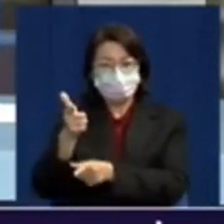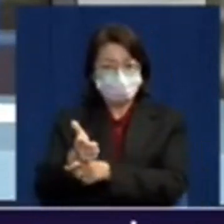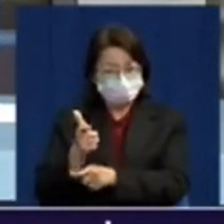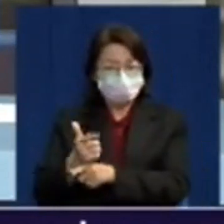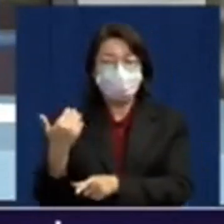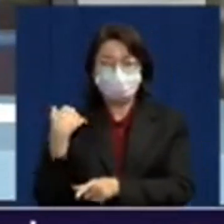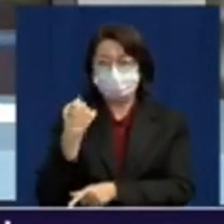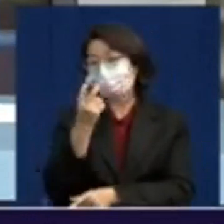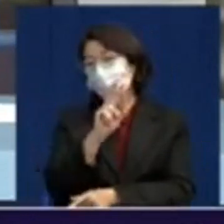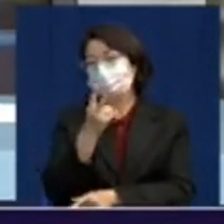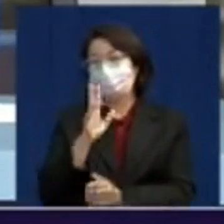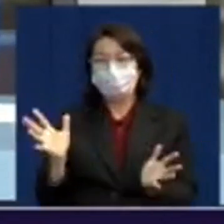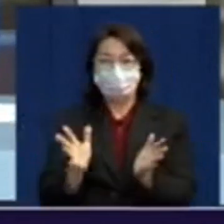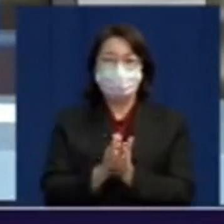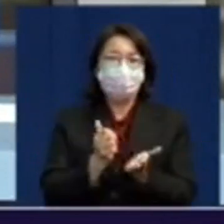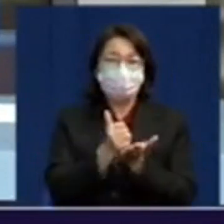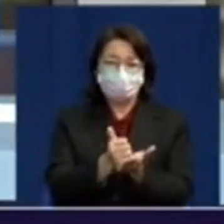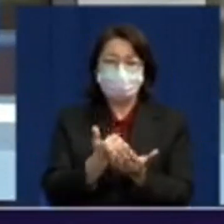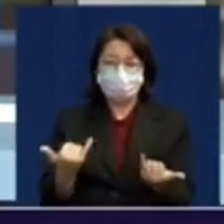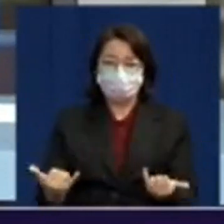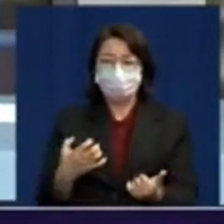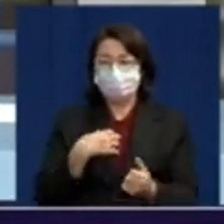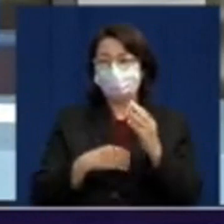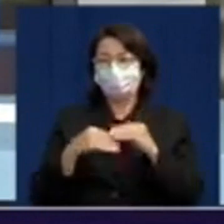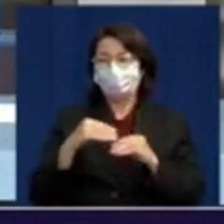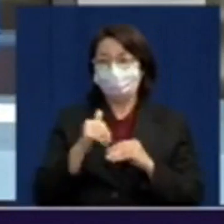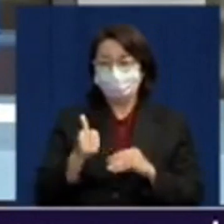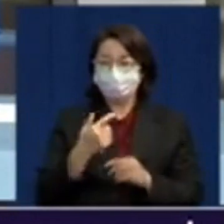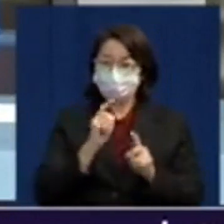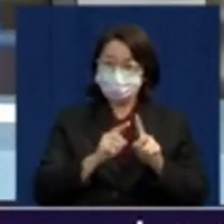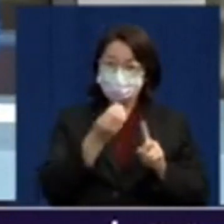งเรียนนั่นเองค่ะคุณผู้ชมคะหลากหลายพื้นที่ก็สามารถทำตามได้ด้วยเช่นเดียวกันนะคะ